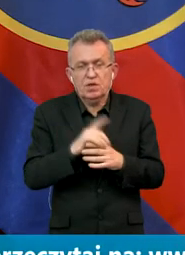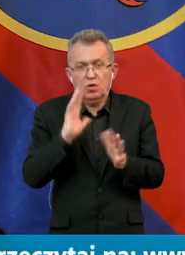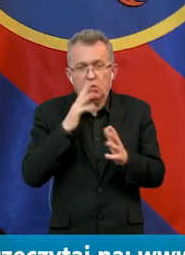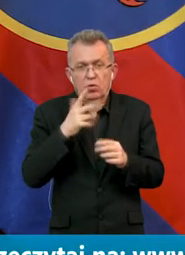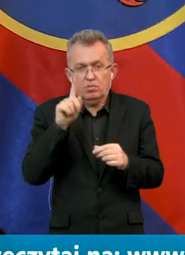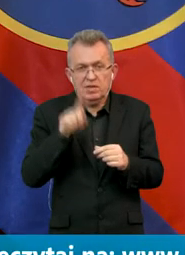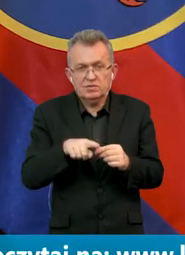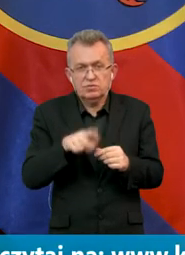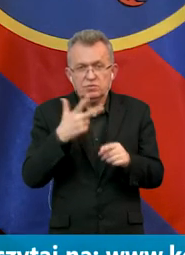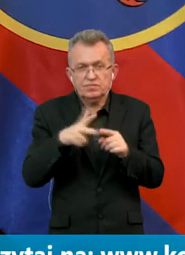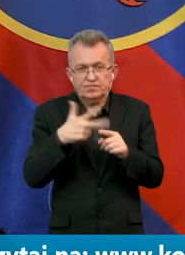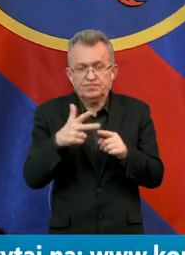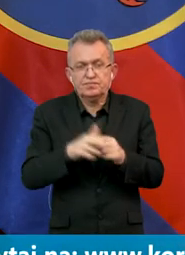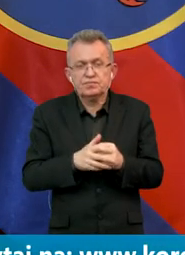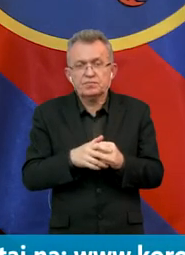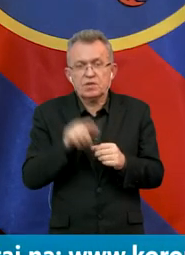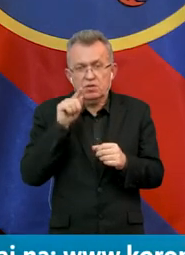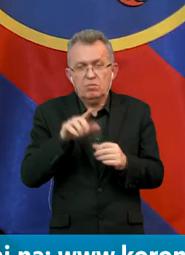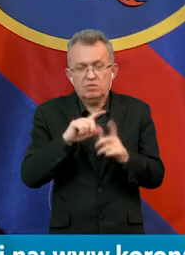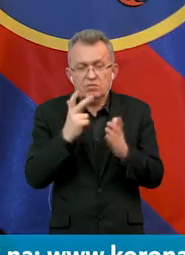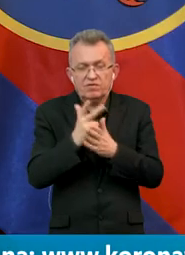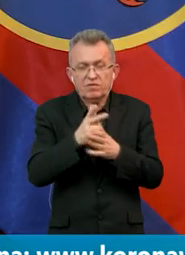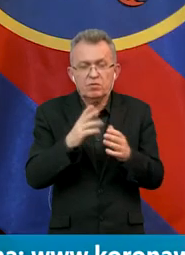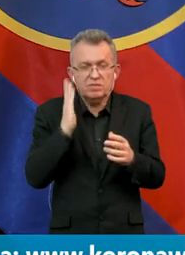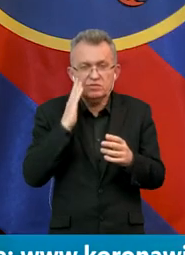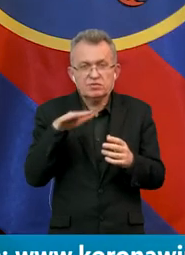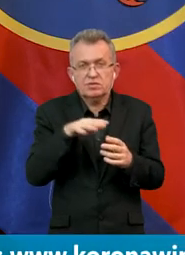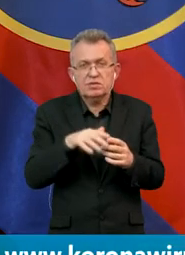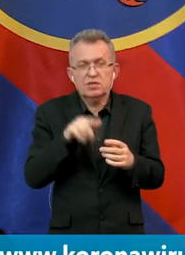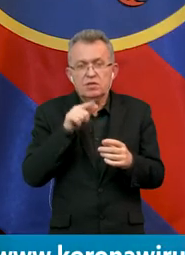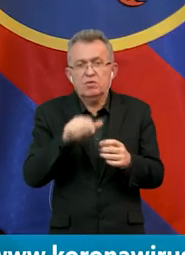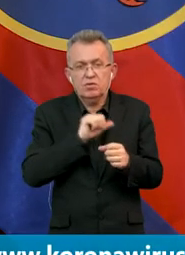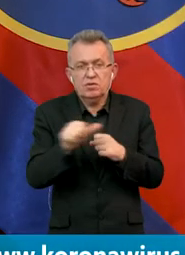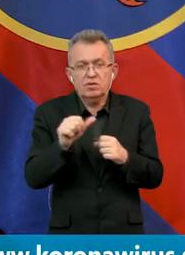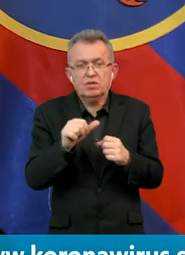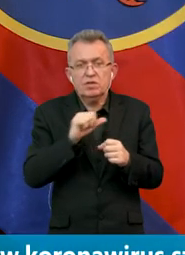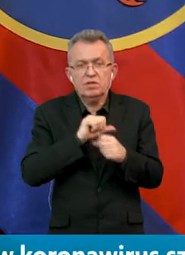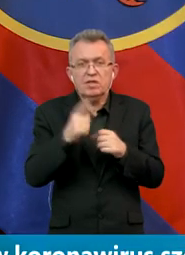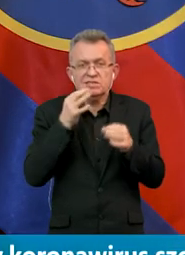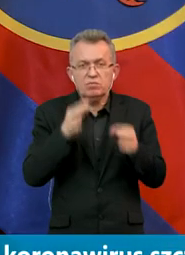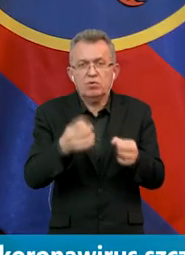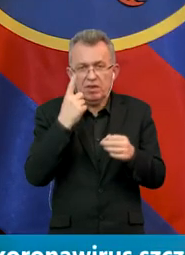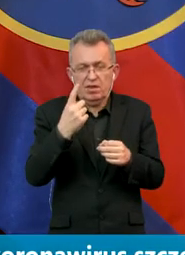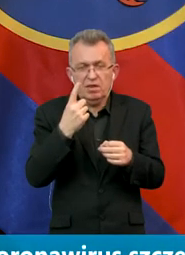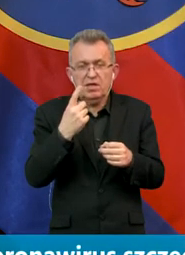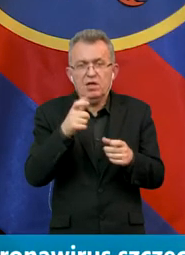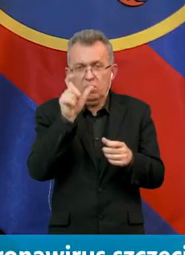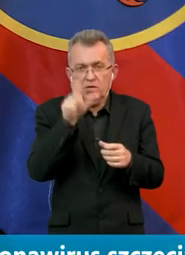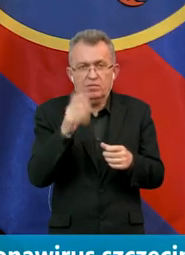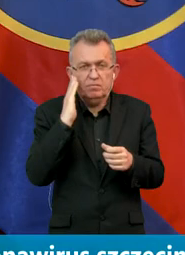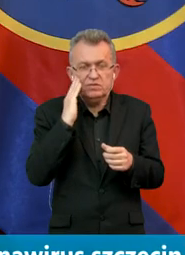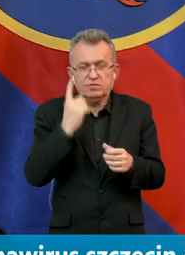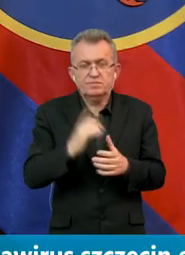30 zł na miesiąc i wtedy można parkować na ulicy, przy której się mieszka, ale to jest też jeden samochód na jedno